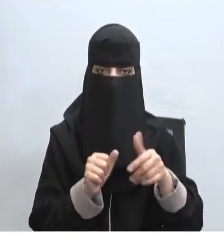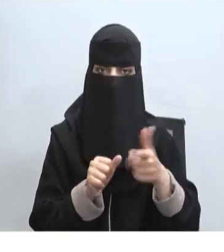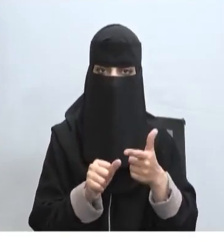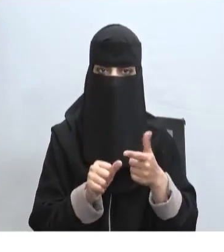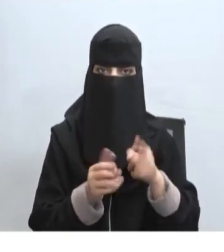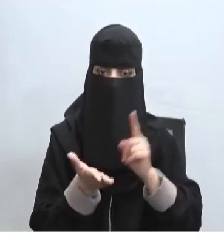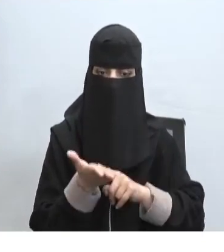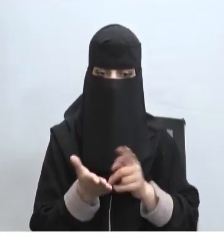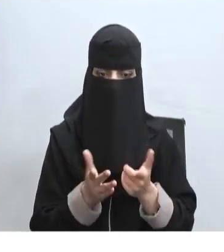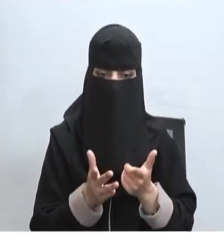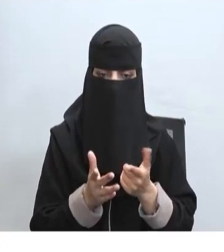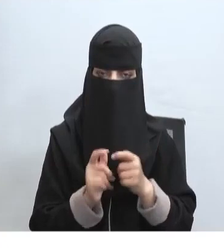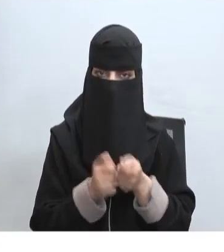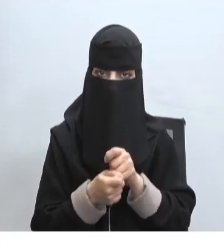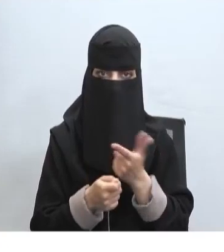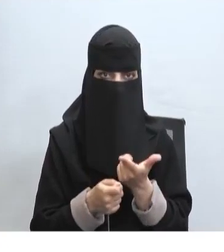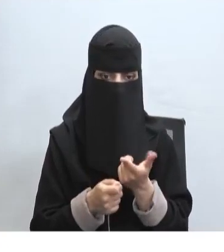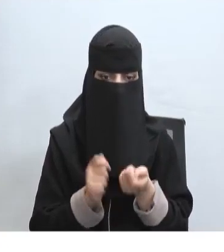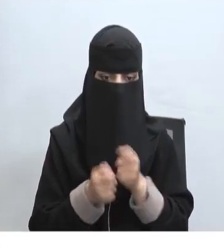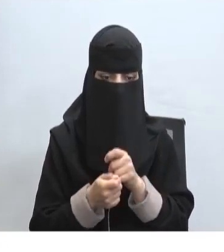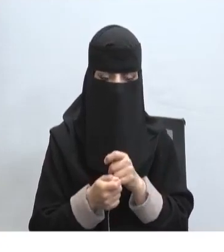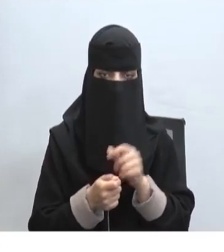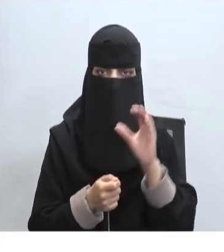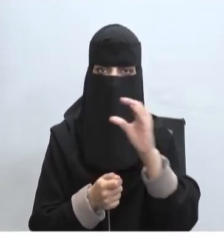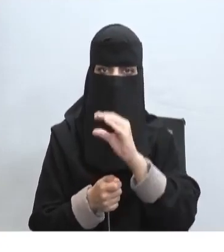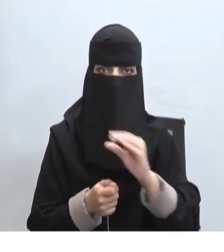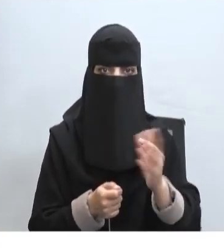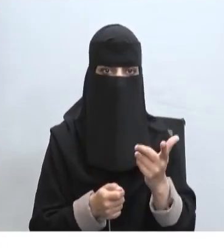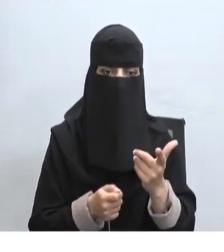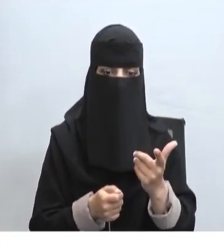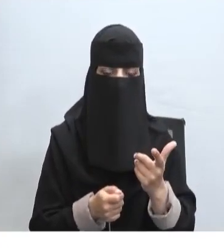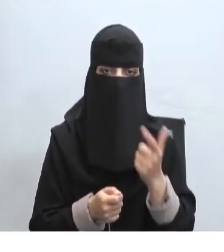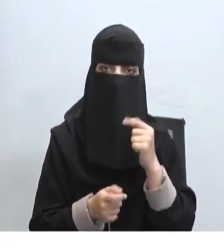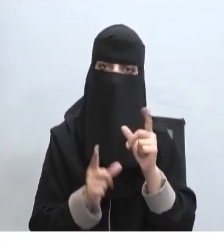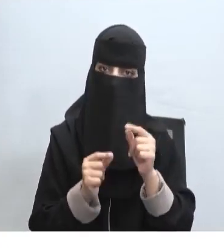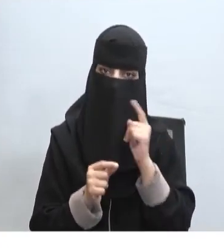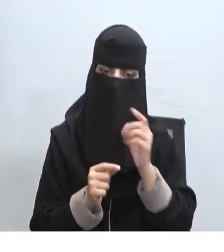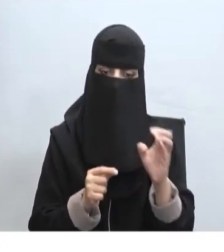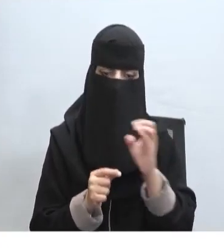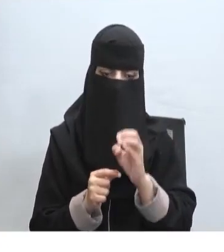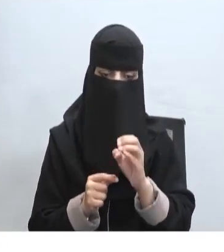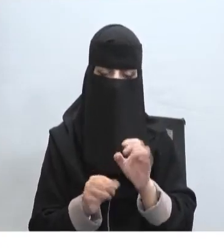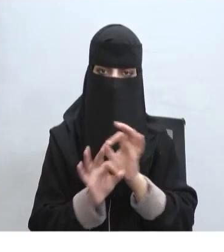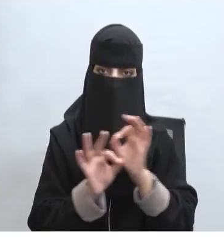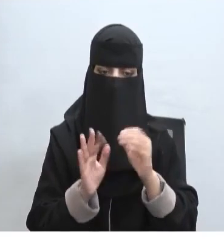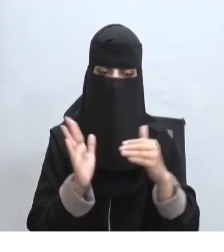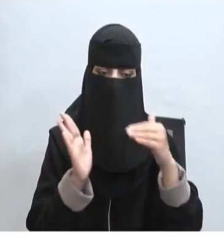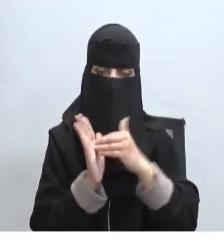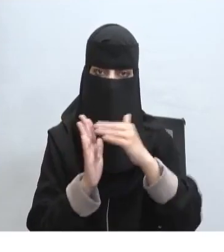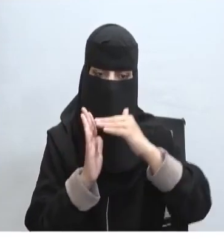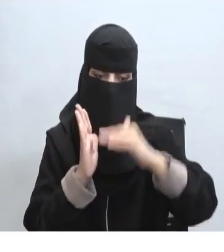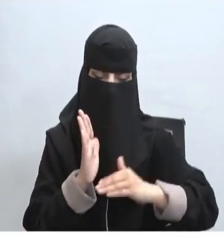صحيحه اي من هذه العبارات غير صحيحه احسنتم الاجابه يتوفر حد اقصى